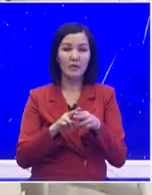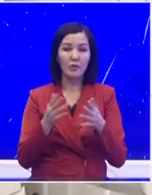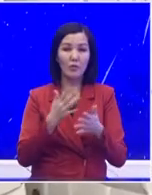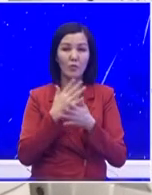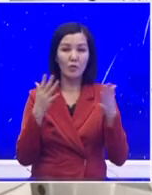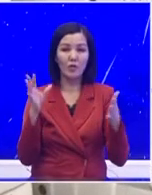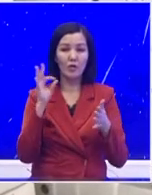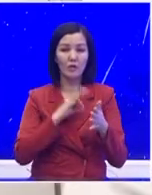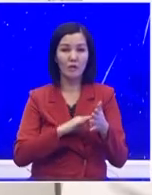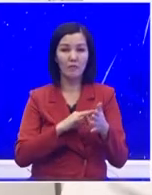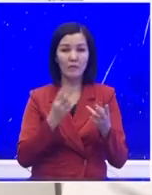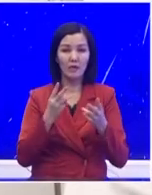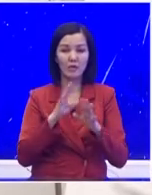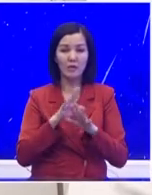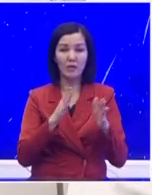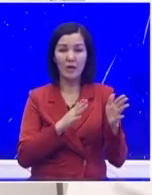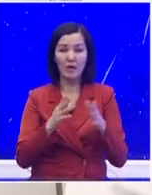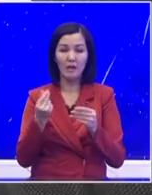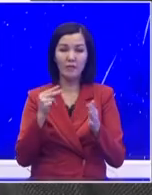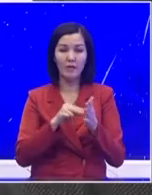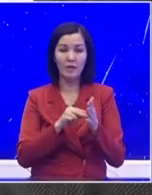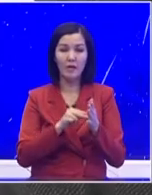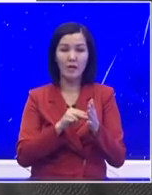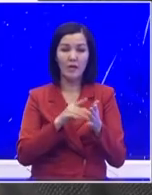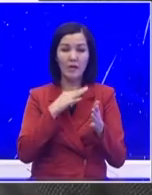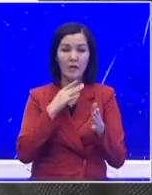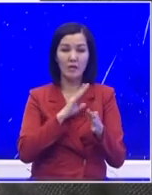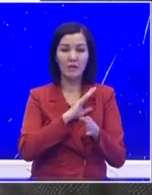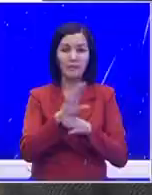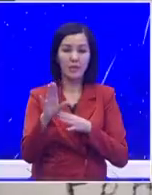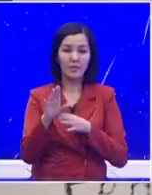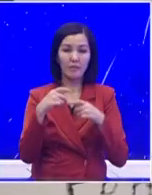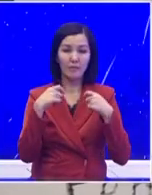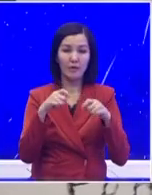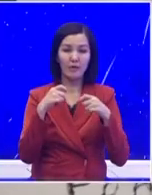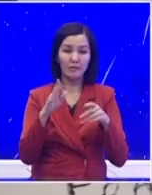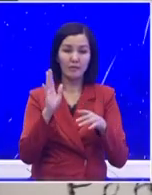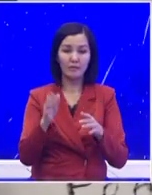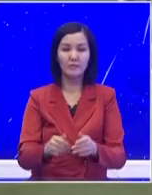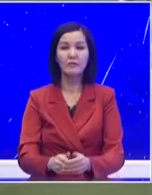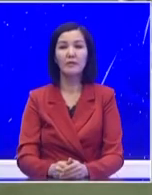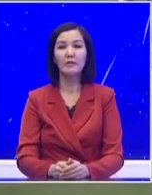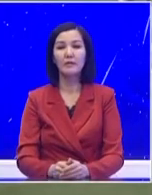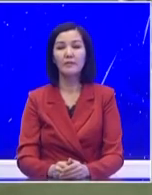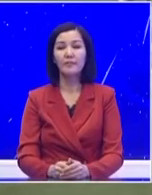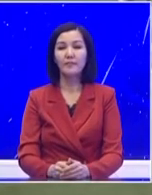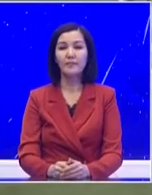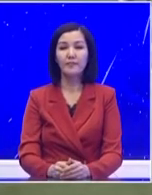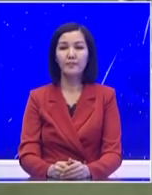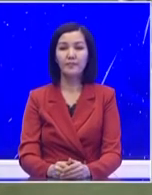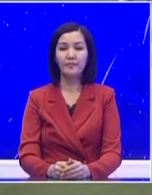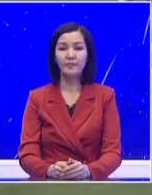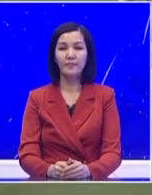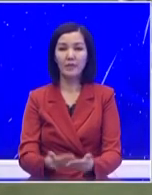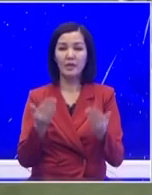олжа дәметпейміз. Қалыпты бағада етімізді қабылдап, ешкімнің қақысын жемейміз, деп сендірді. Надо время это